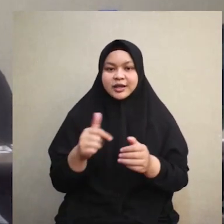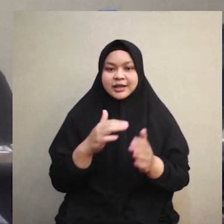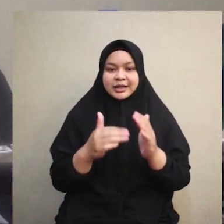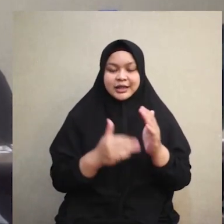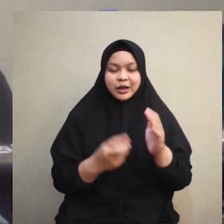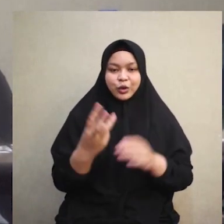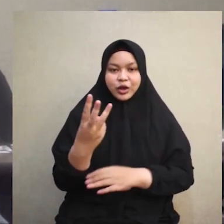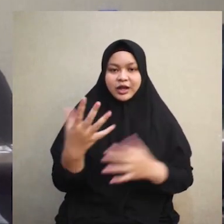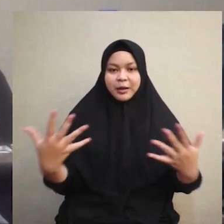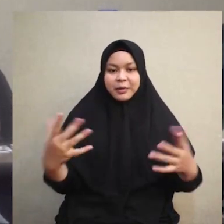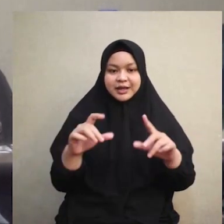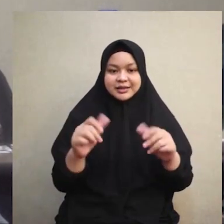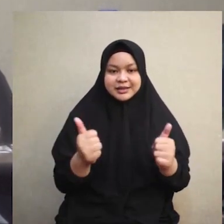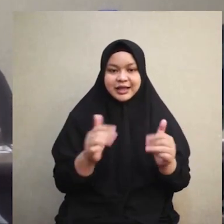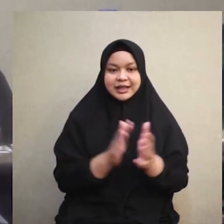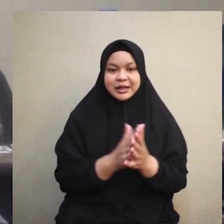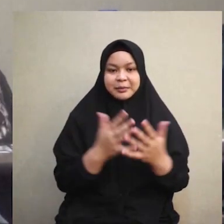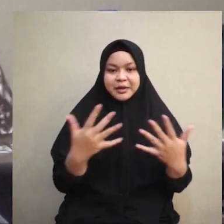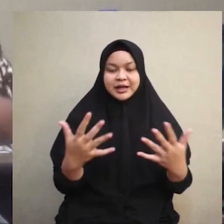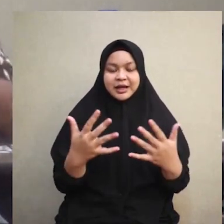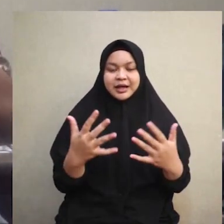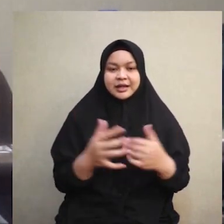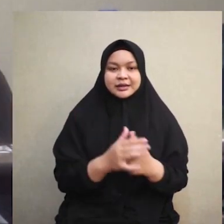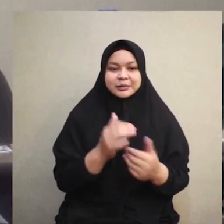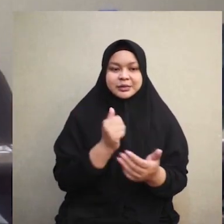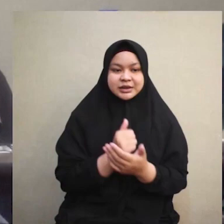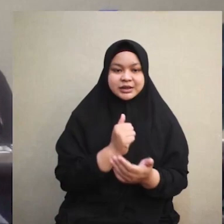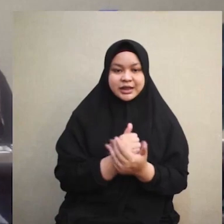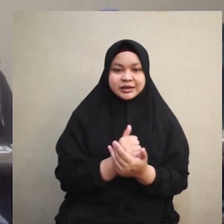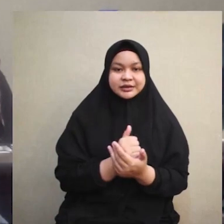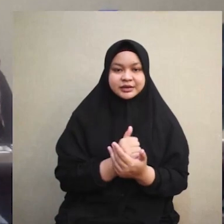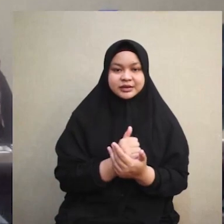indikator ketiga yaitu hasil Jadi bagaimana sebenarnya